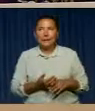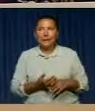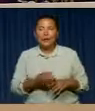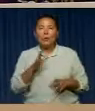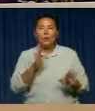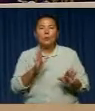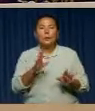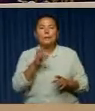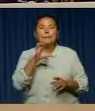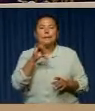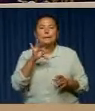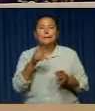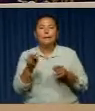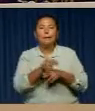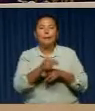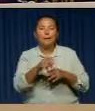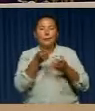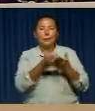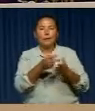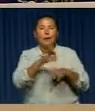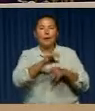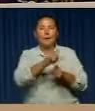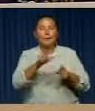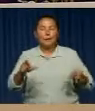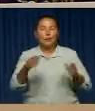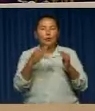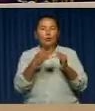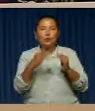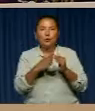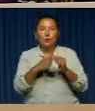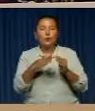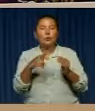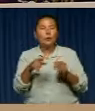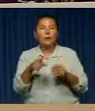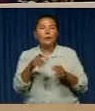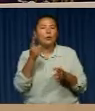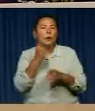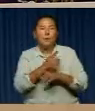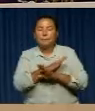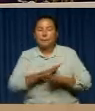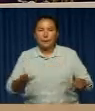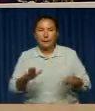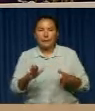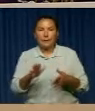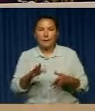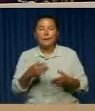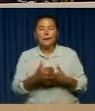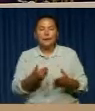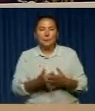тек қана стационарлық деңгейдегі науқастарға керек. Үйдегі науқастарға бұның мүлдем қажеті жоқ.